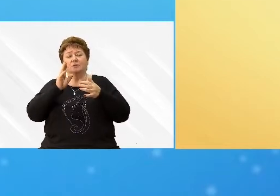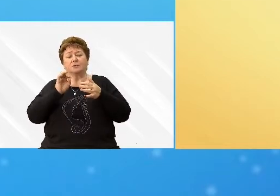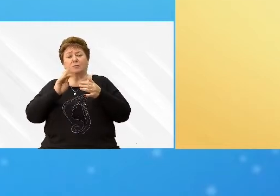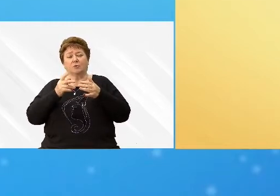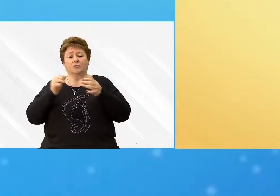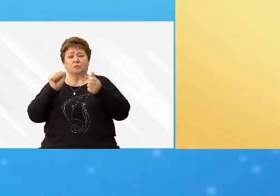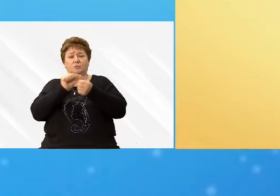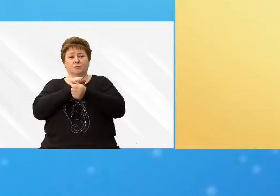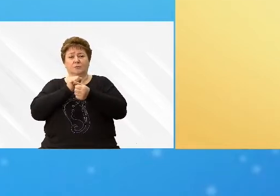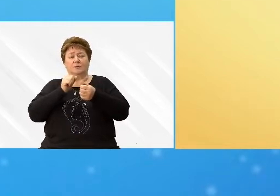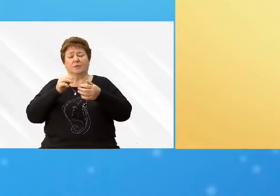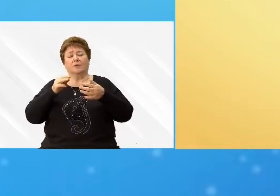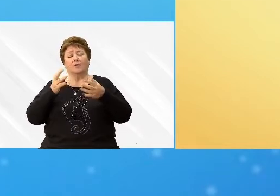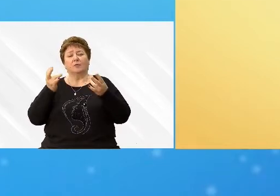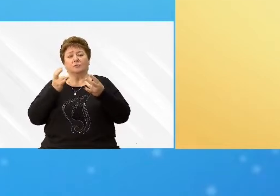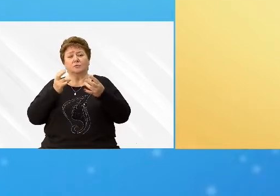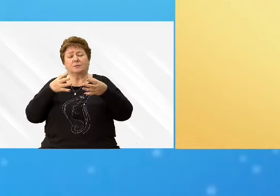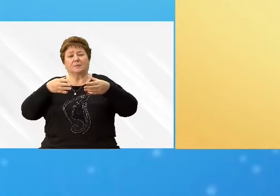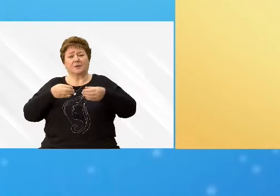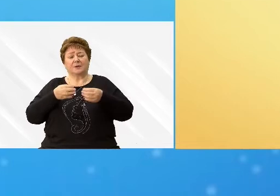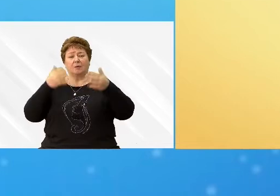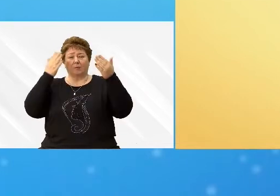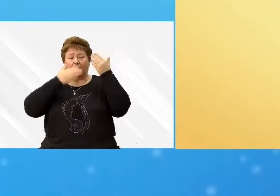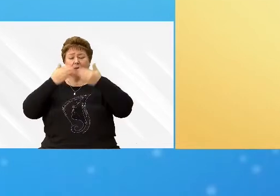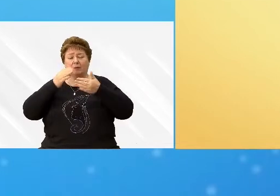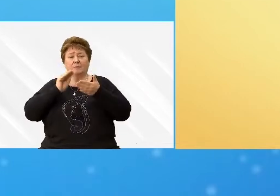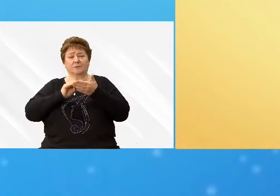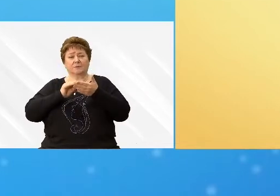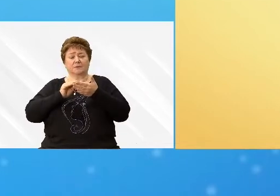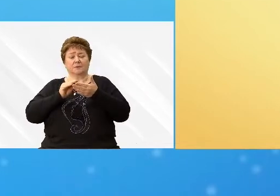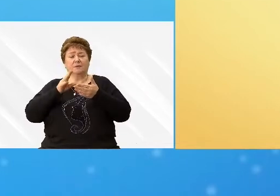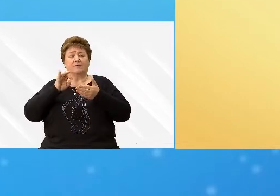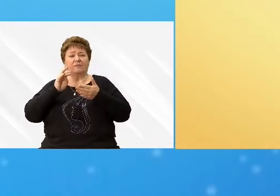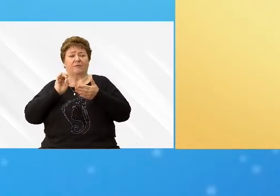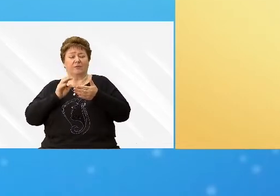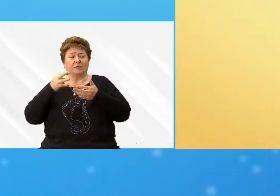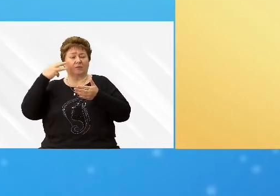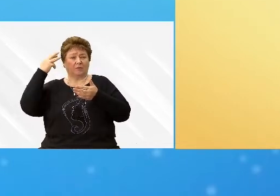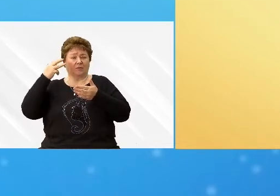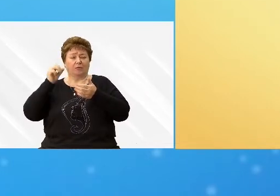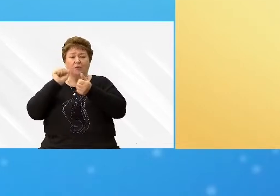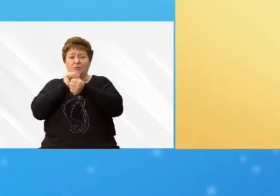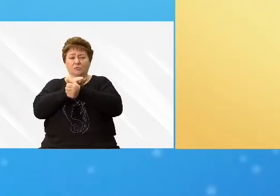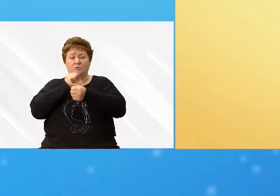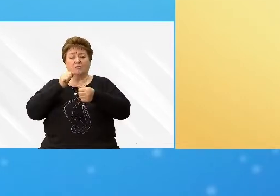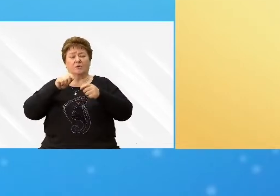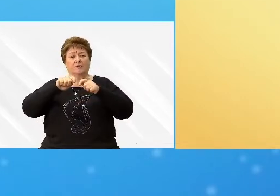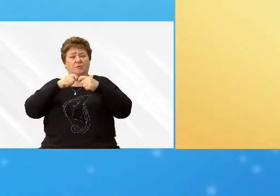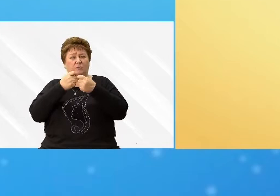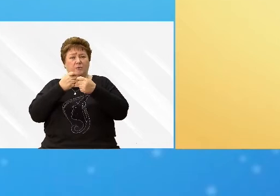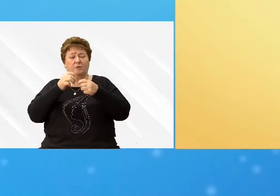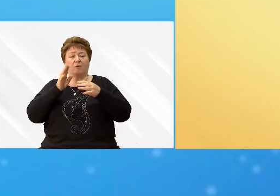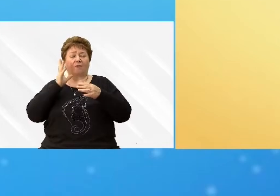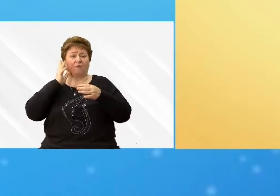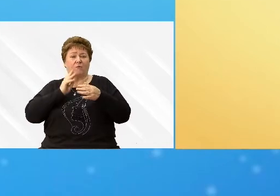лучше мягким полотенцем частое использование фена приводит к пересушиванию и лунки волос